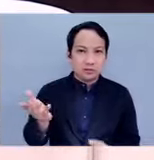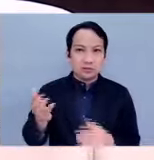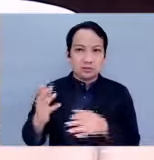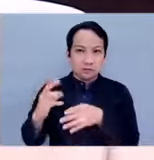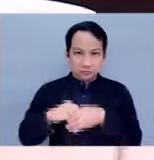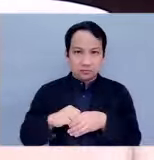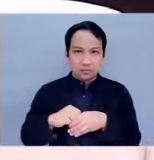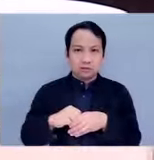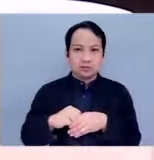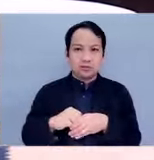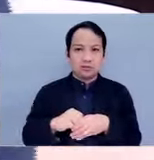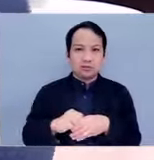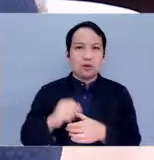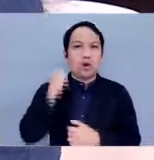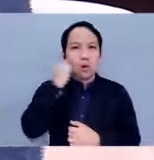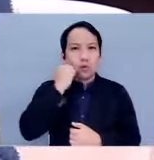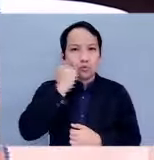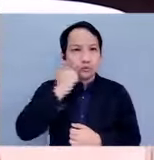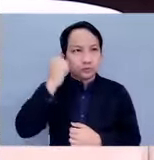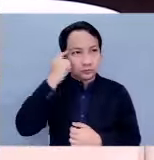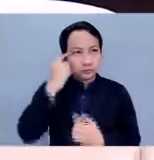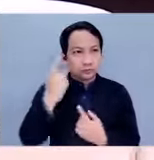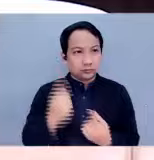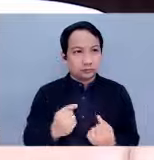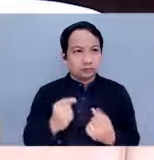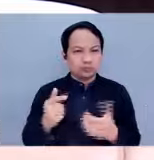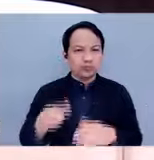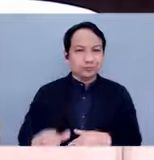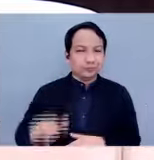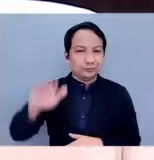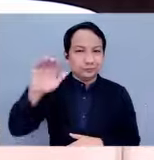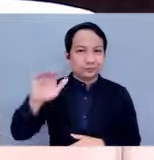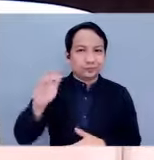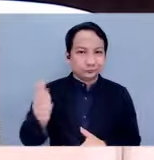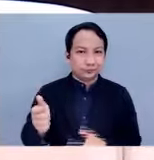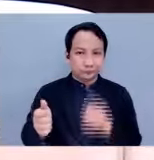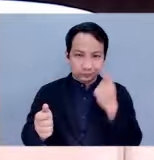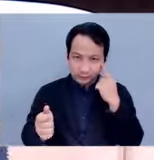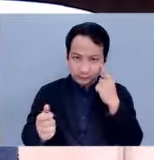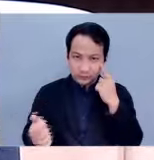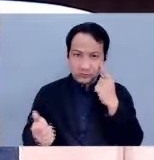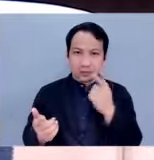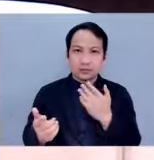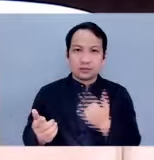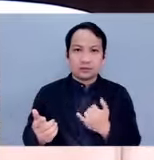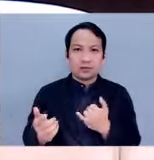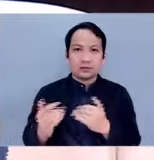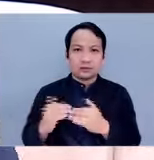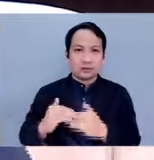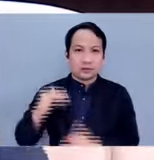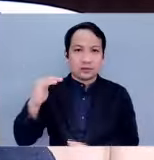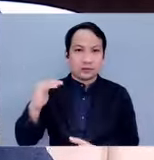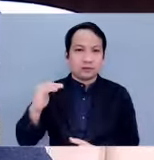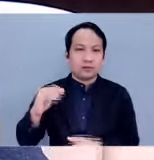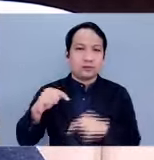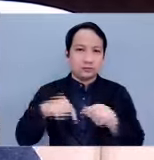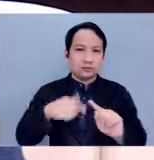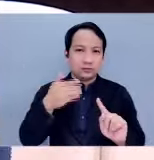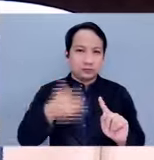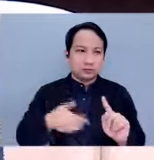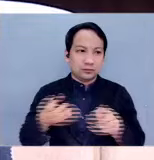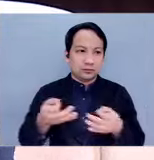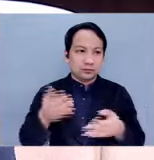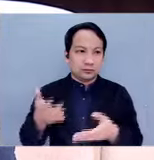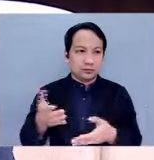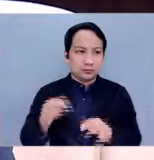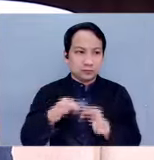yun ang lagi mong gagawin. Mm-hmm. Hanggang pagtanda mo, yun ang naiisip mo kasi nung pinalaki ka, ito yung function mo sa pamilya na